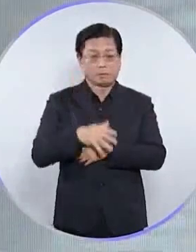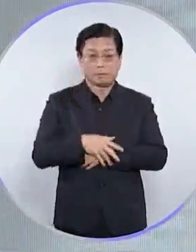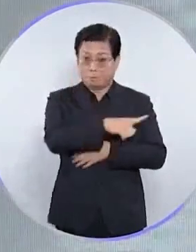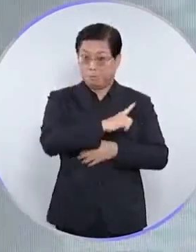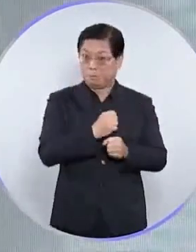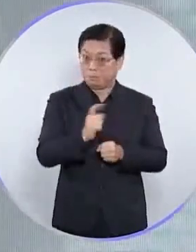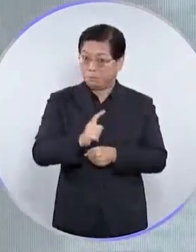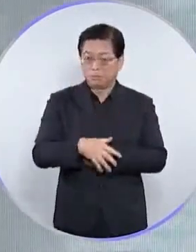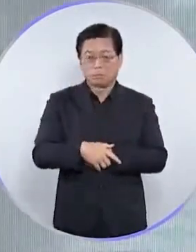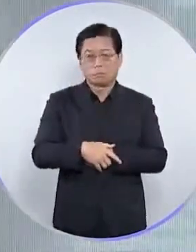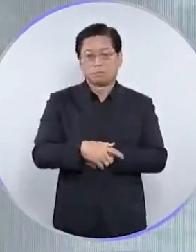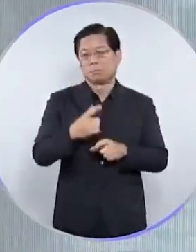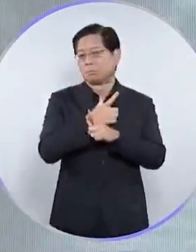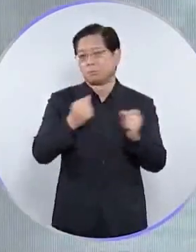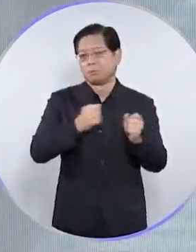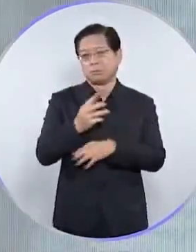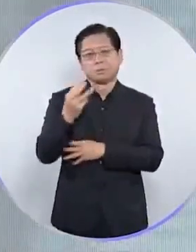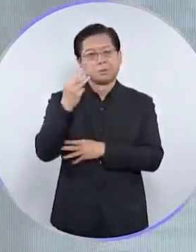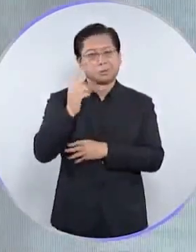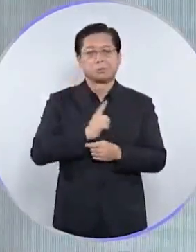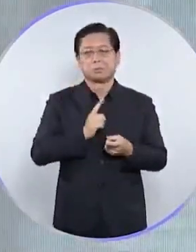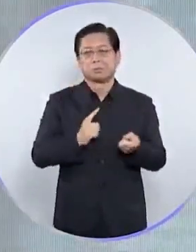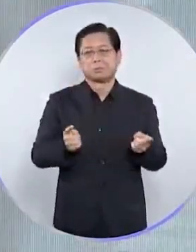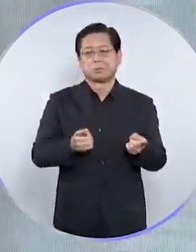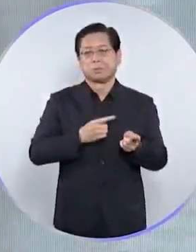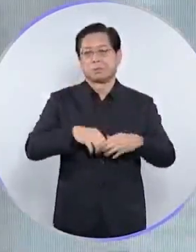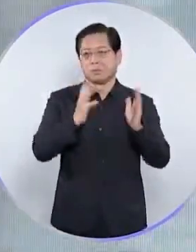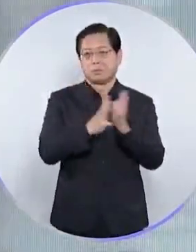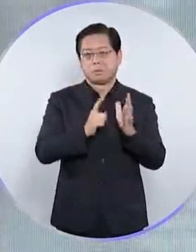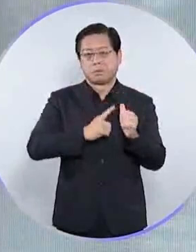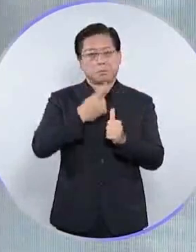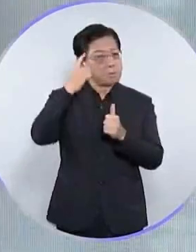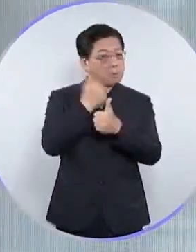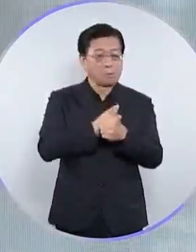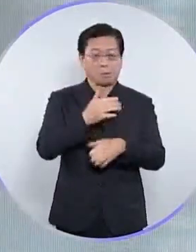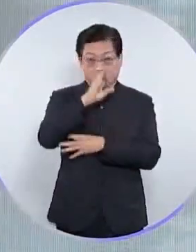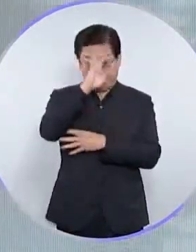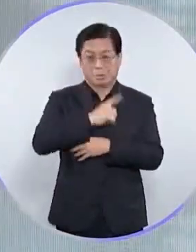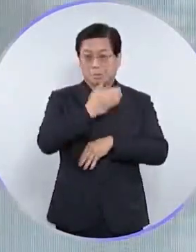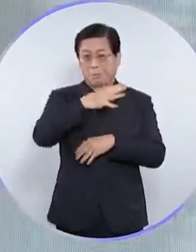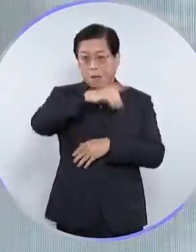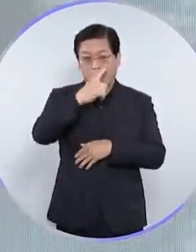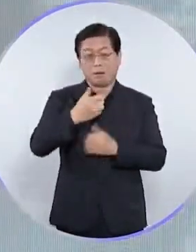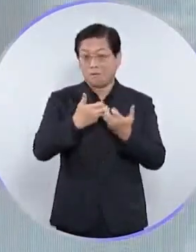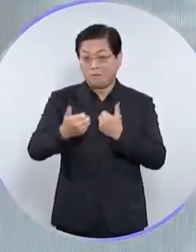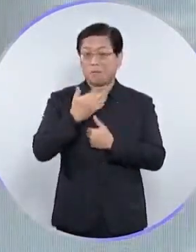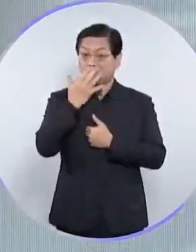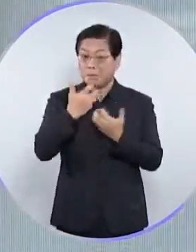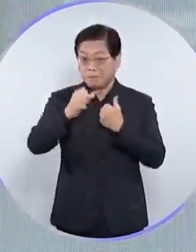诶，完全是政治怪帅、政党考量，也搁分颜色跟党